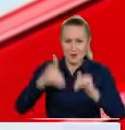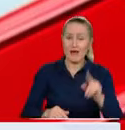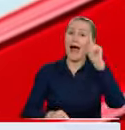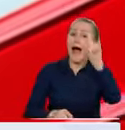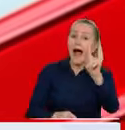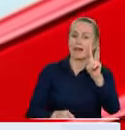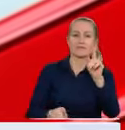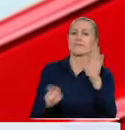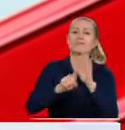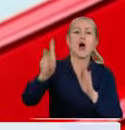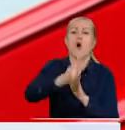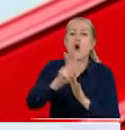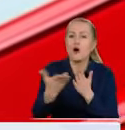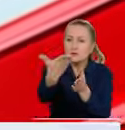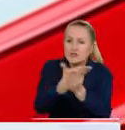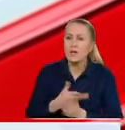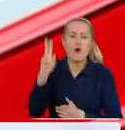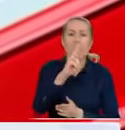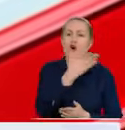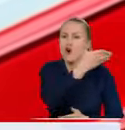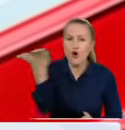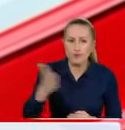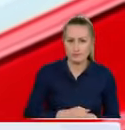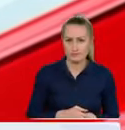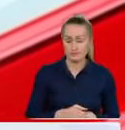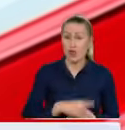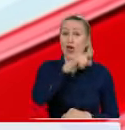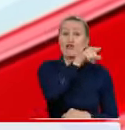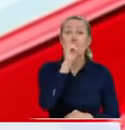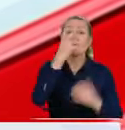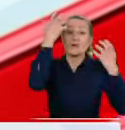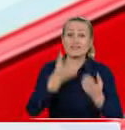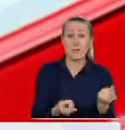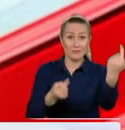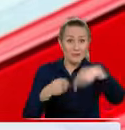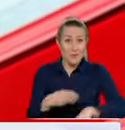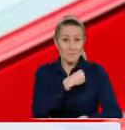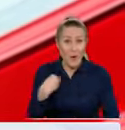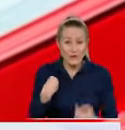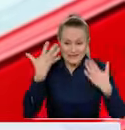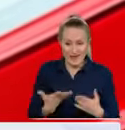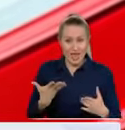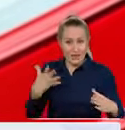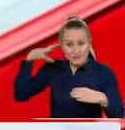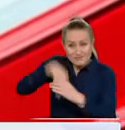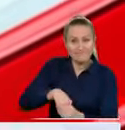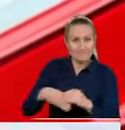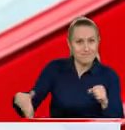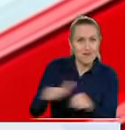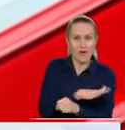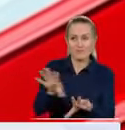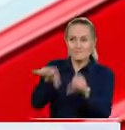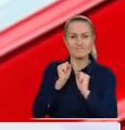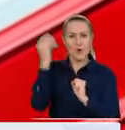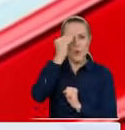kogo? Otóż dla tych, którzy chcą tutaj przybyć do Polski, żeby być Polakami, żeby uczyć się języka polskiego,